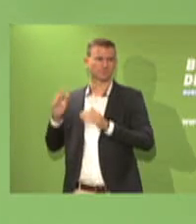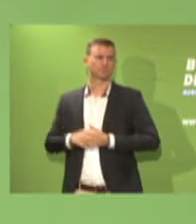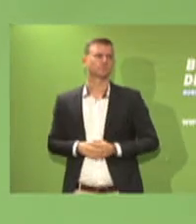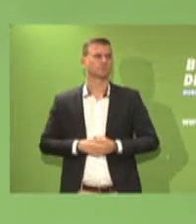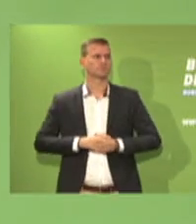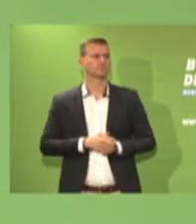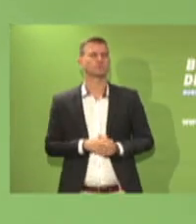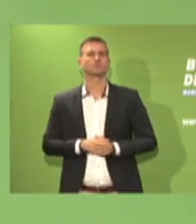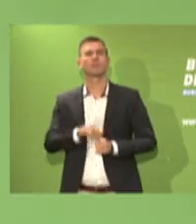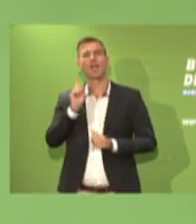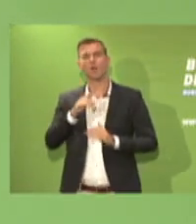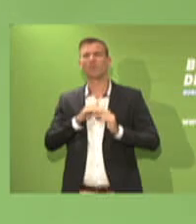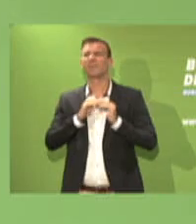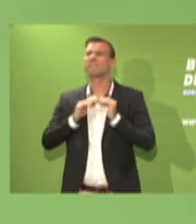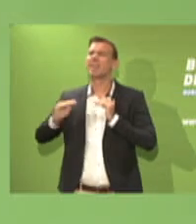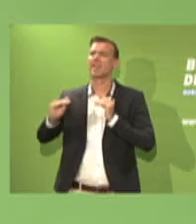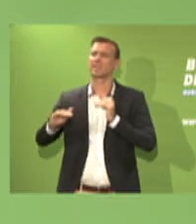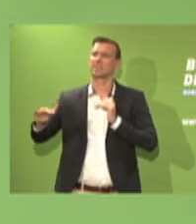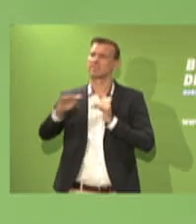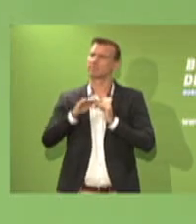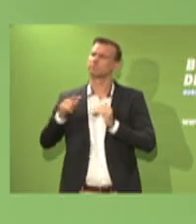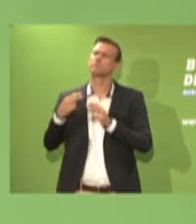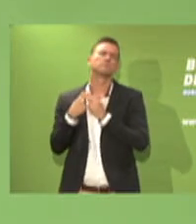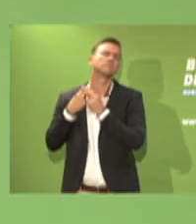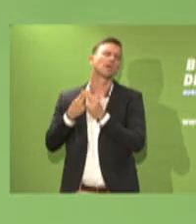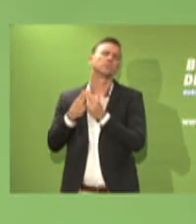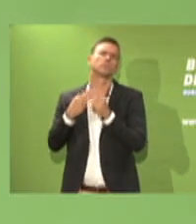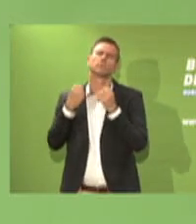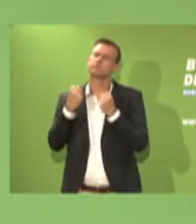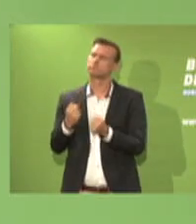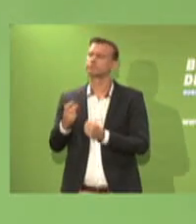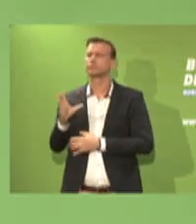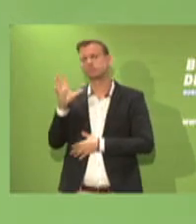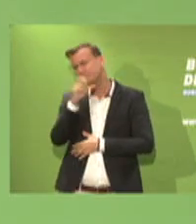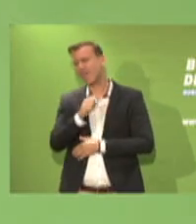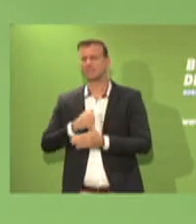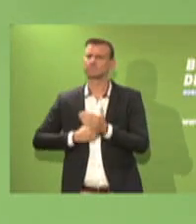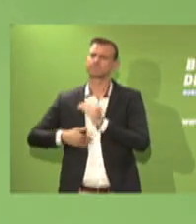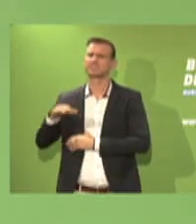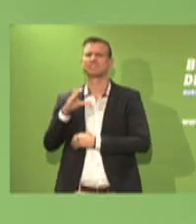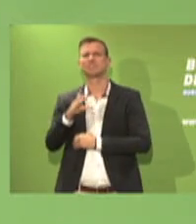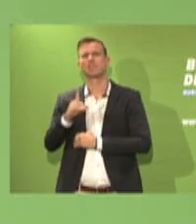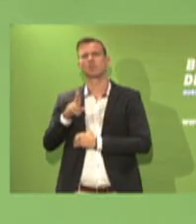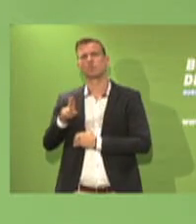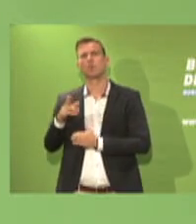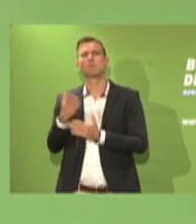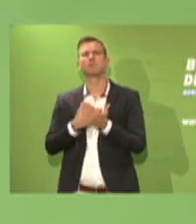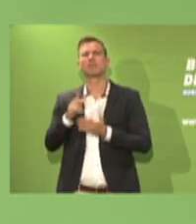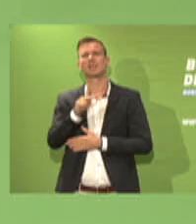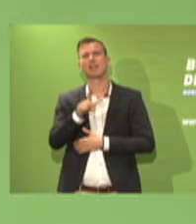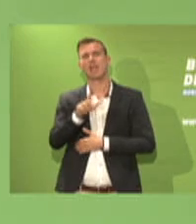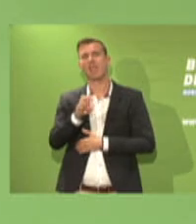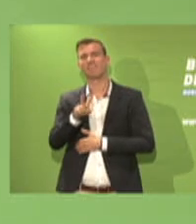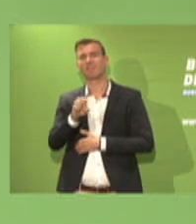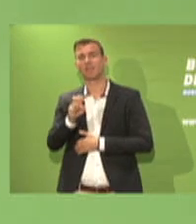Und auch in Flächenkreisen, die seit Jahrzehnten traditionell schwarz waren, also absolute Mehrheiten der CDU hatten, wie zum Beispiel in Kleve,